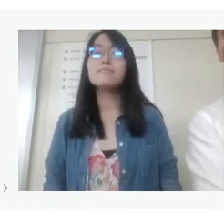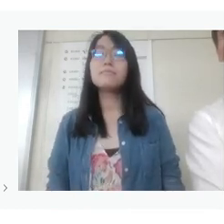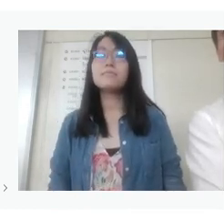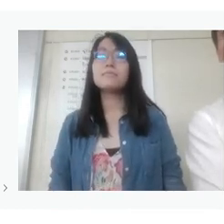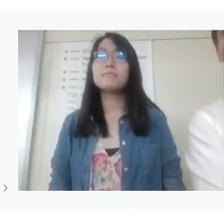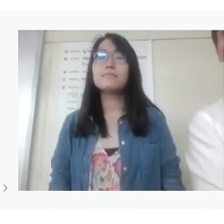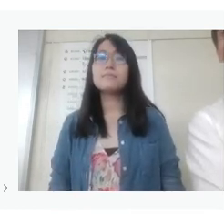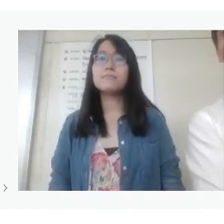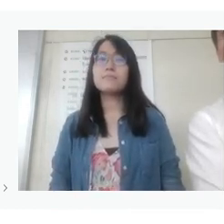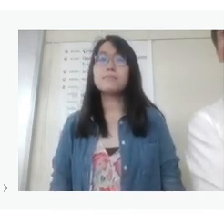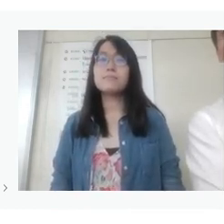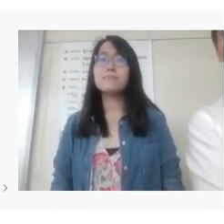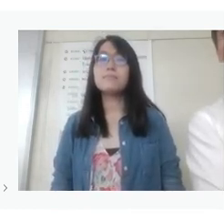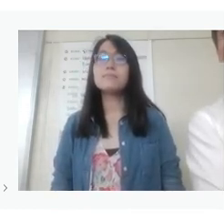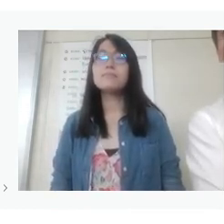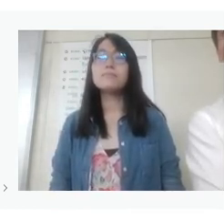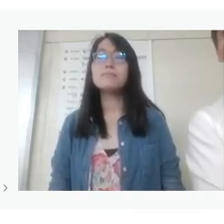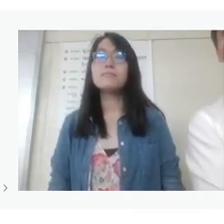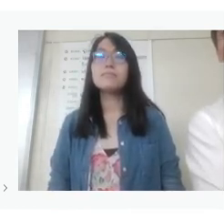，OK，